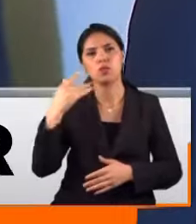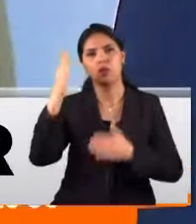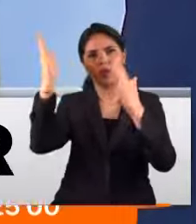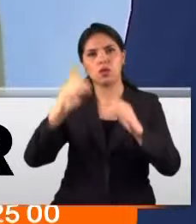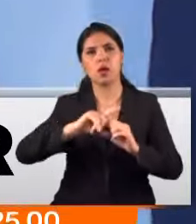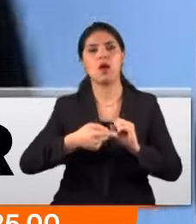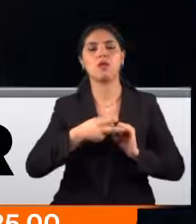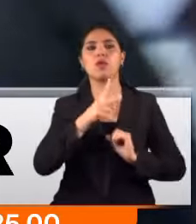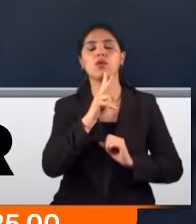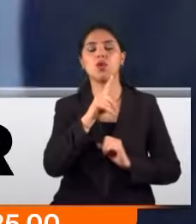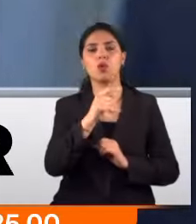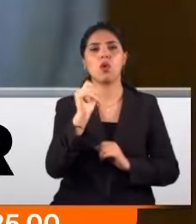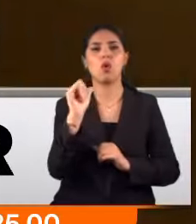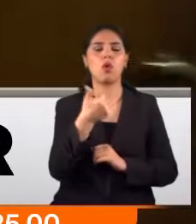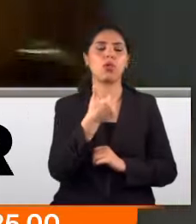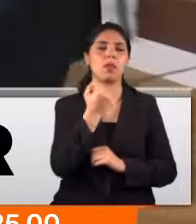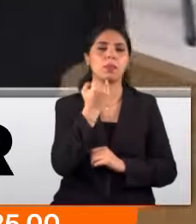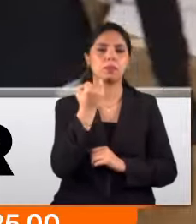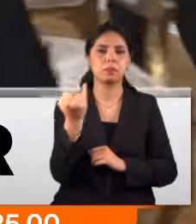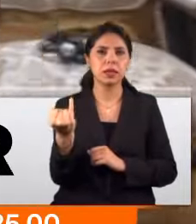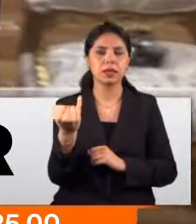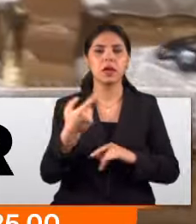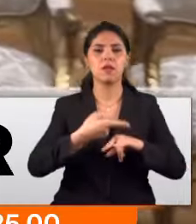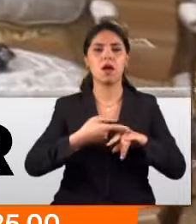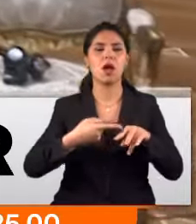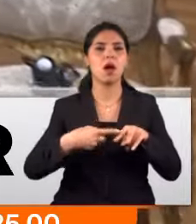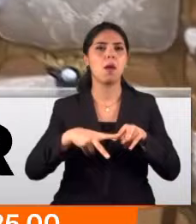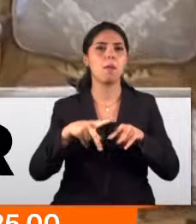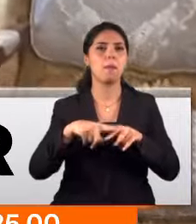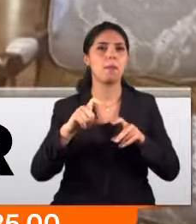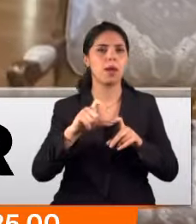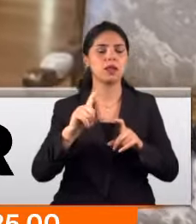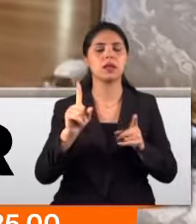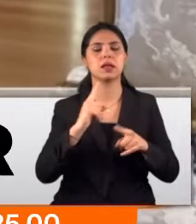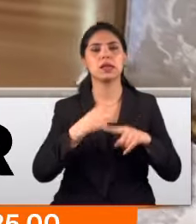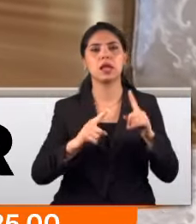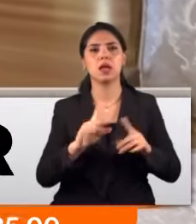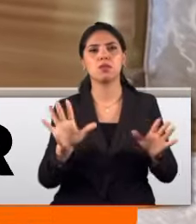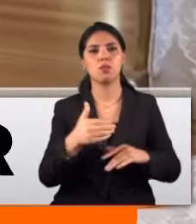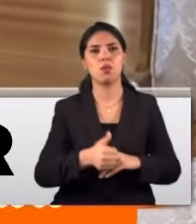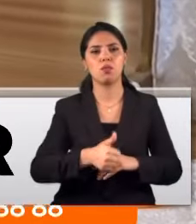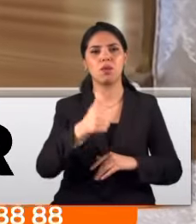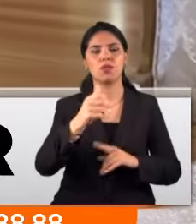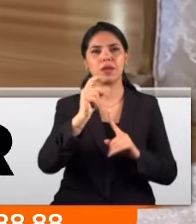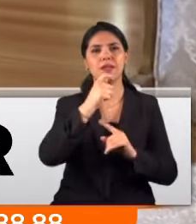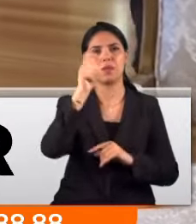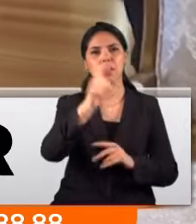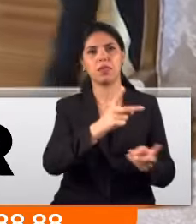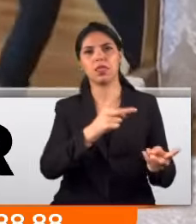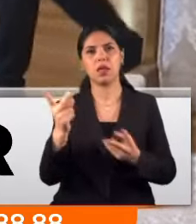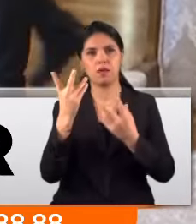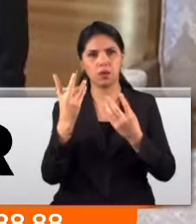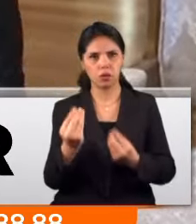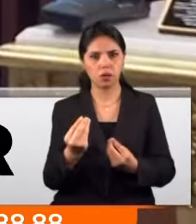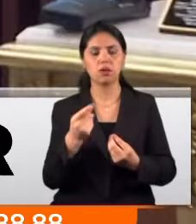sonu önemli bir konuğu Hamas Siyasi Büro Başkanı İsmail Haniye'yi ağırlayacak. Ziyaret, savaşın seyrini değiştirme